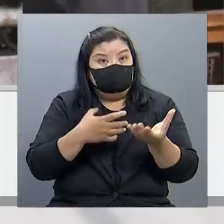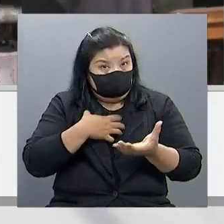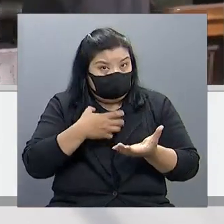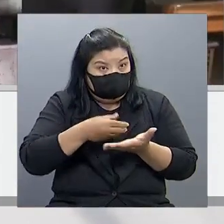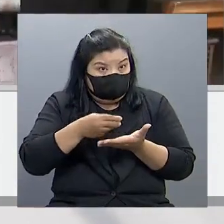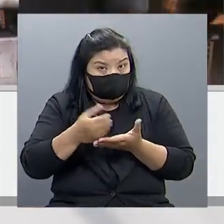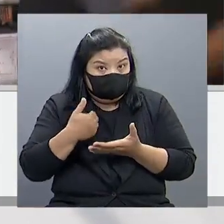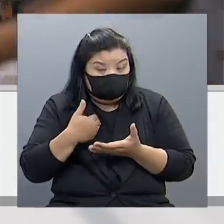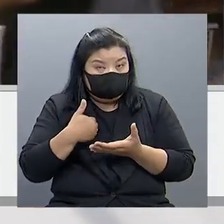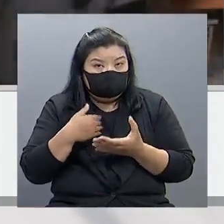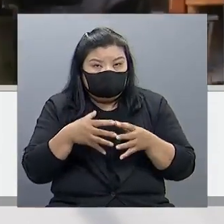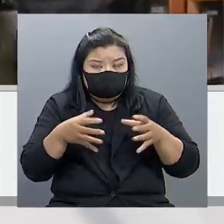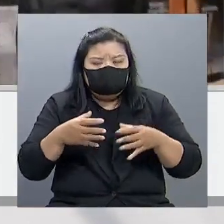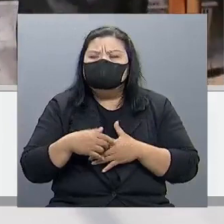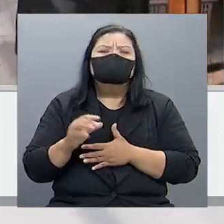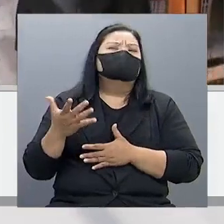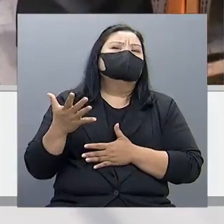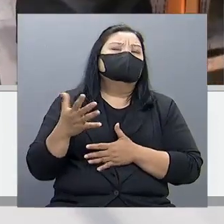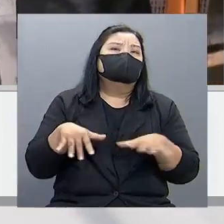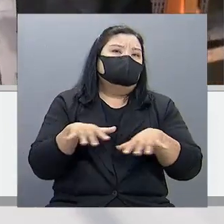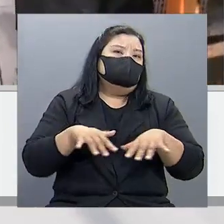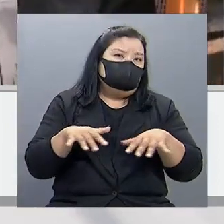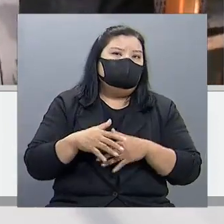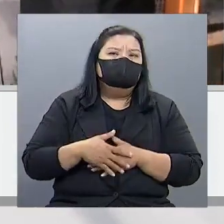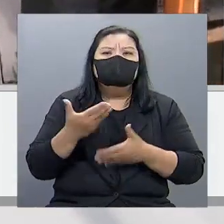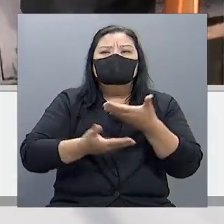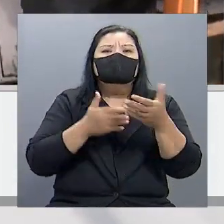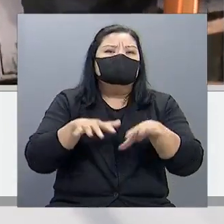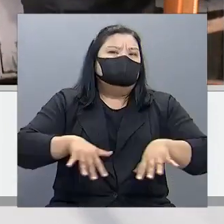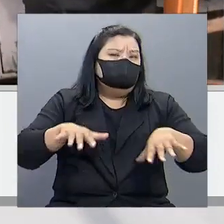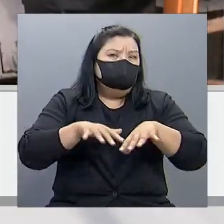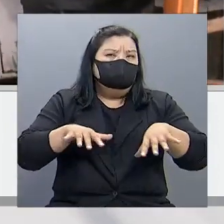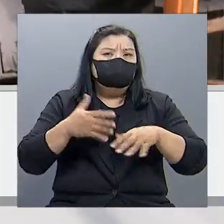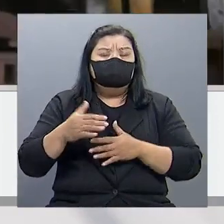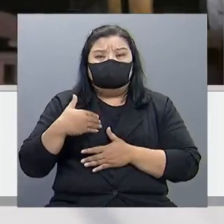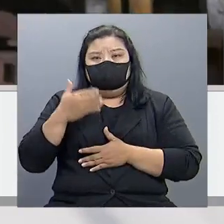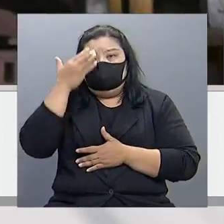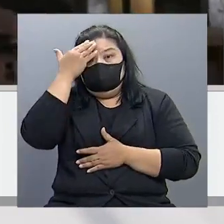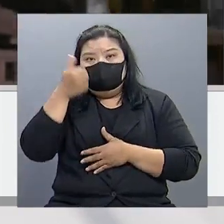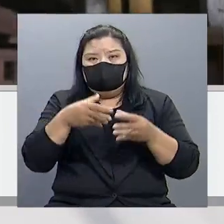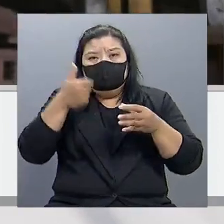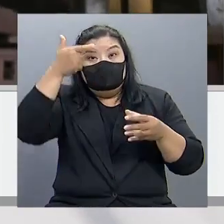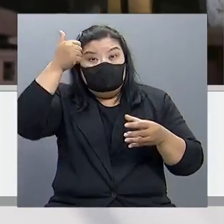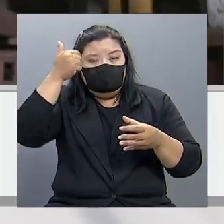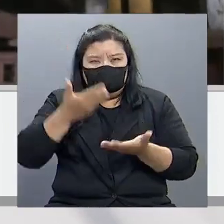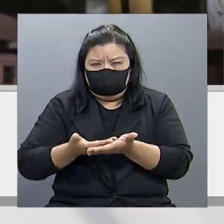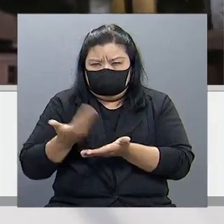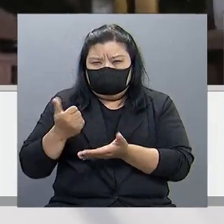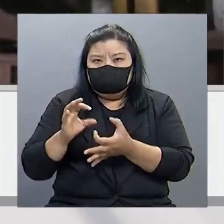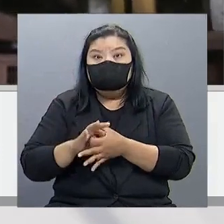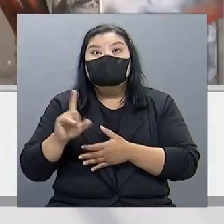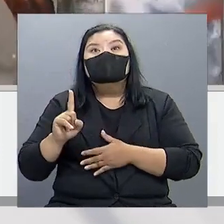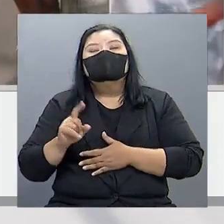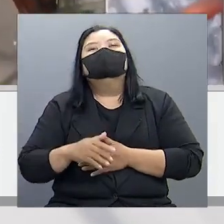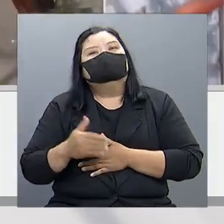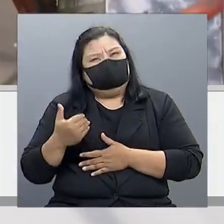บการบอกว่าไม่มีผลเลยนะคะยังขายตามปกติค่ะแล้วก็ราคาถ่านที่ขึ้นมาตอนนี้เนี่ยมันเป็นผลมาจากต้นทุนที่สูงขึ้นตั้งแ